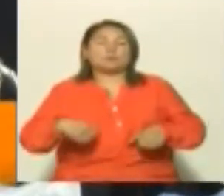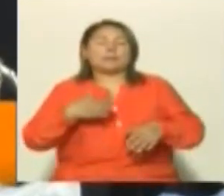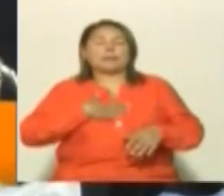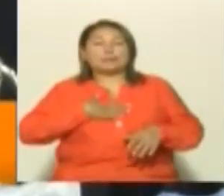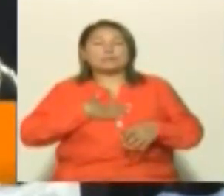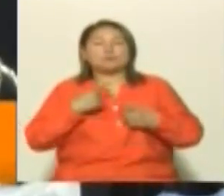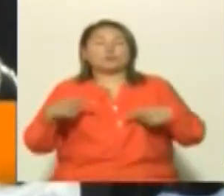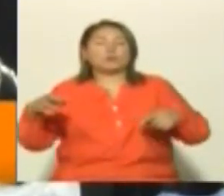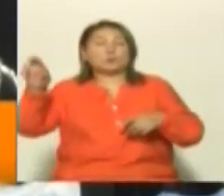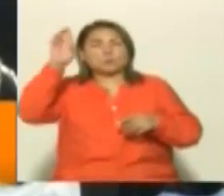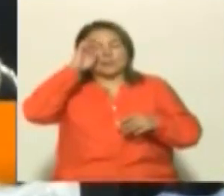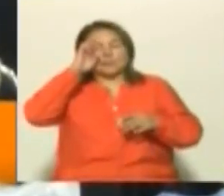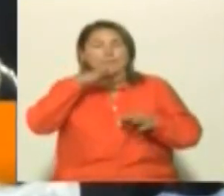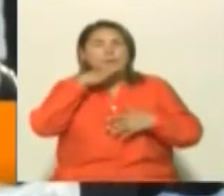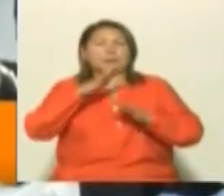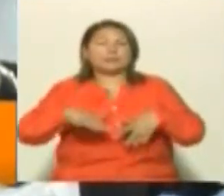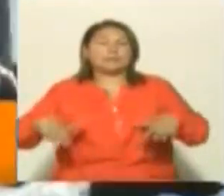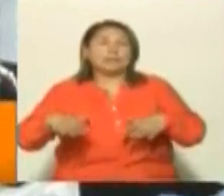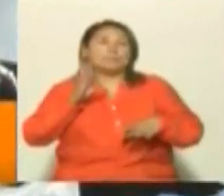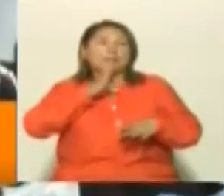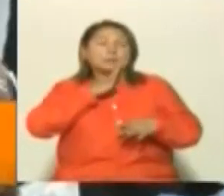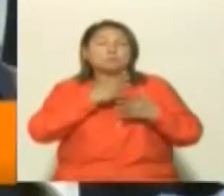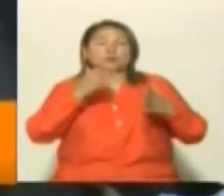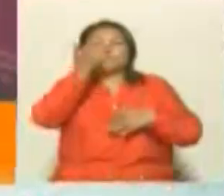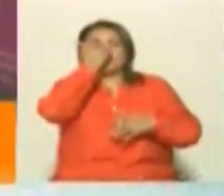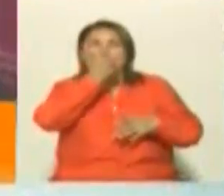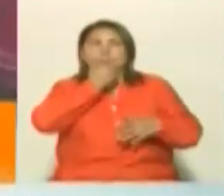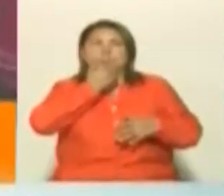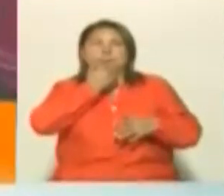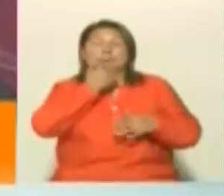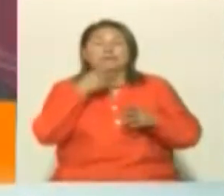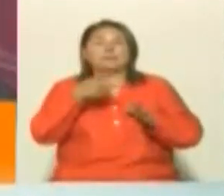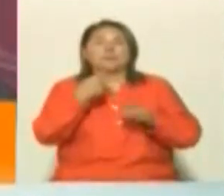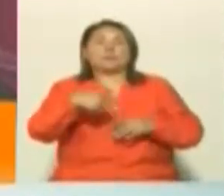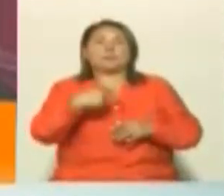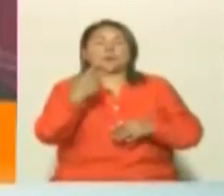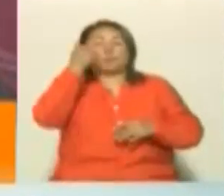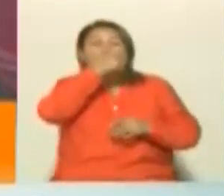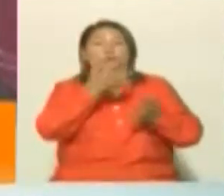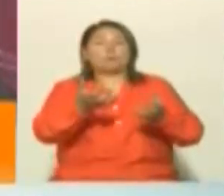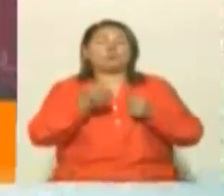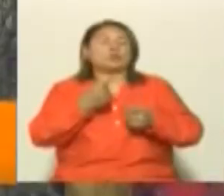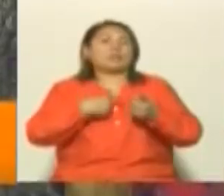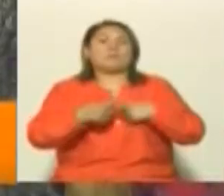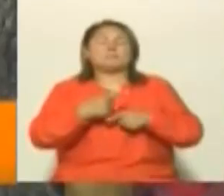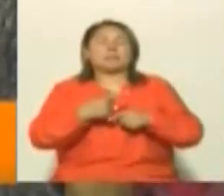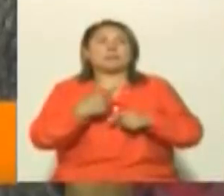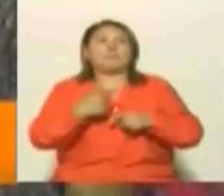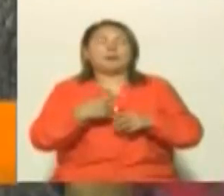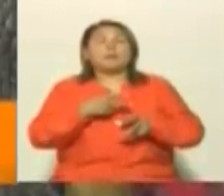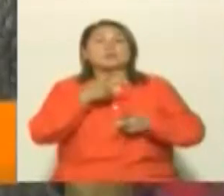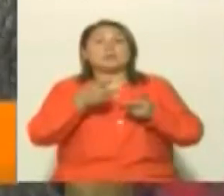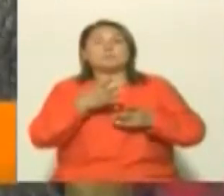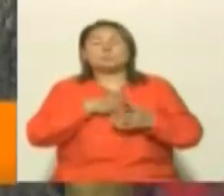нас со стороны государства для многодетных матерей Большое спасибо в 2022 году на получени невозвратных займов обратились